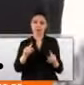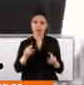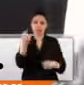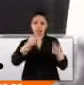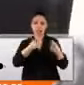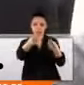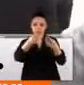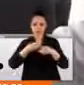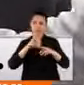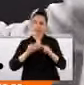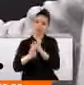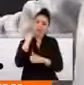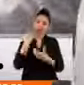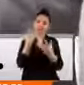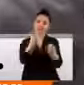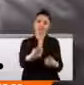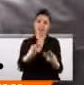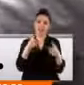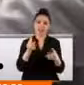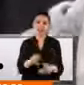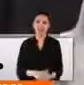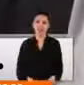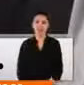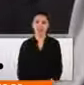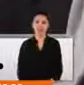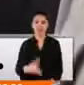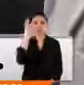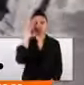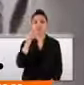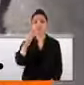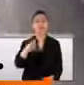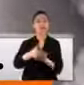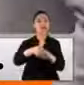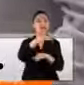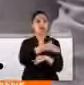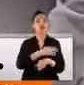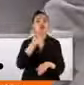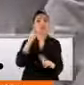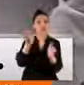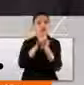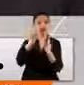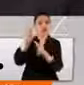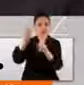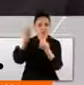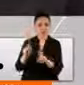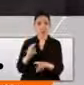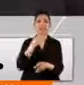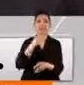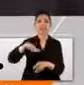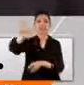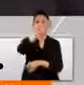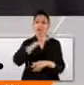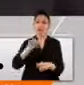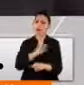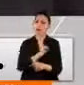Aracınızı bıraktığınız gibi geri alacaksınız. Anladım. Hiç daha önce kadın vale görmüş müydünüz? Hayır, görmemiştim. Kadınlardan